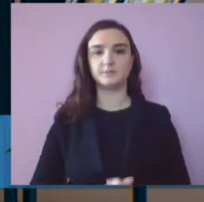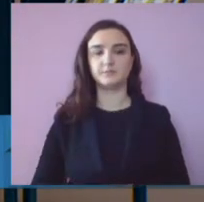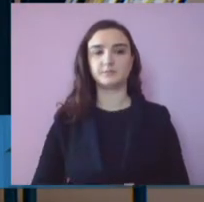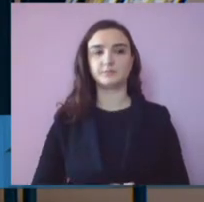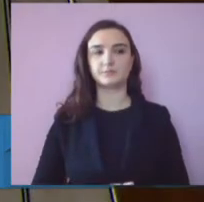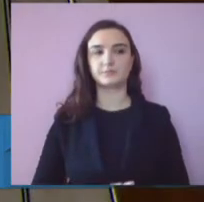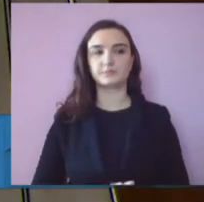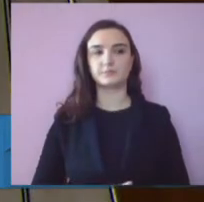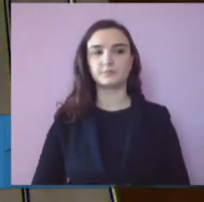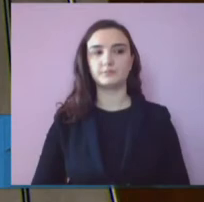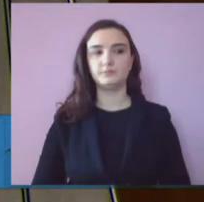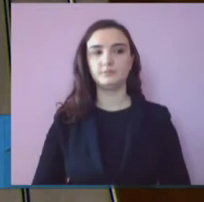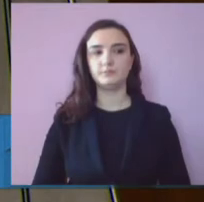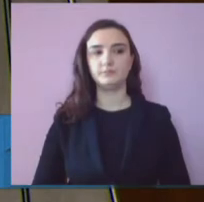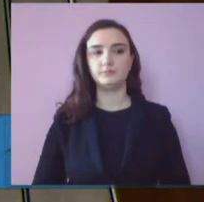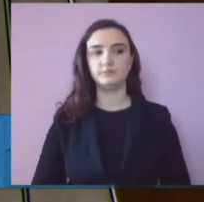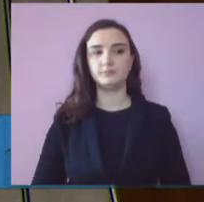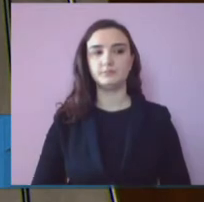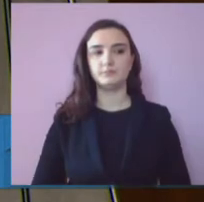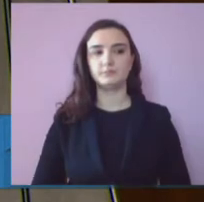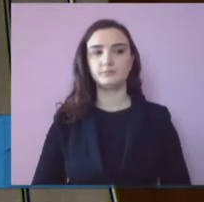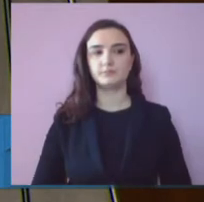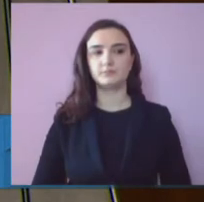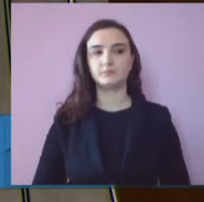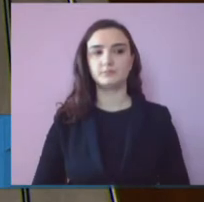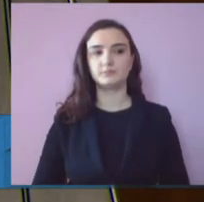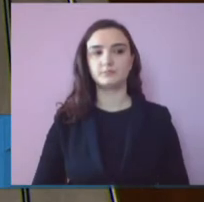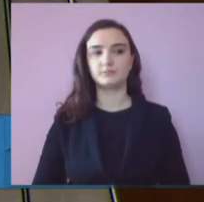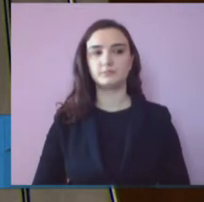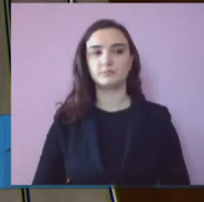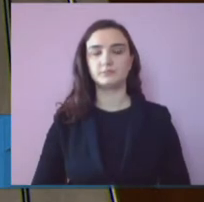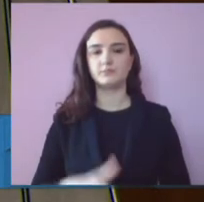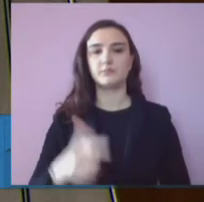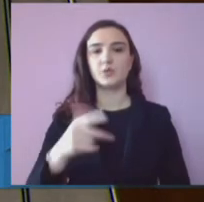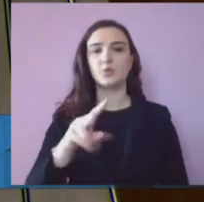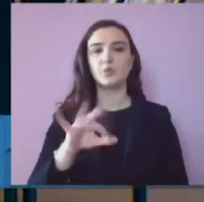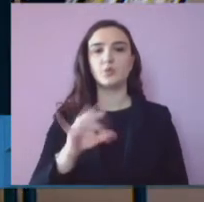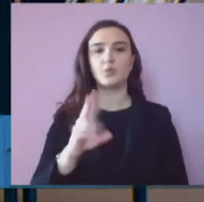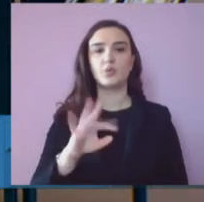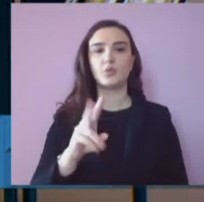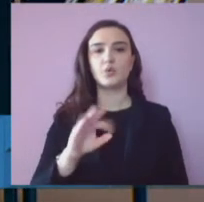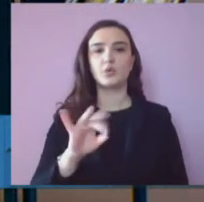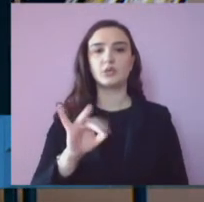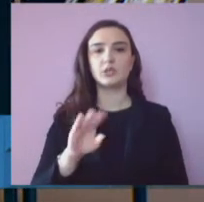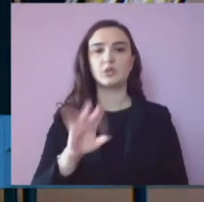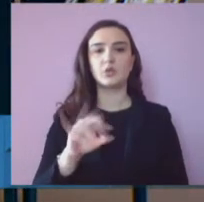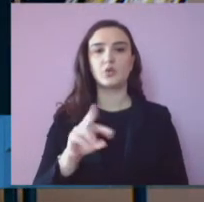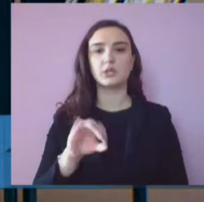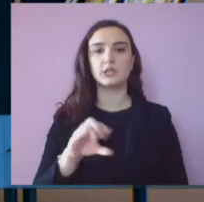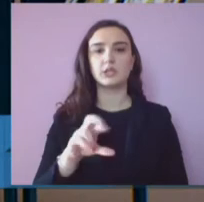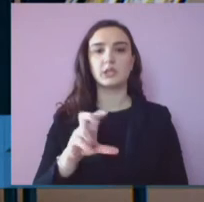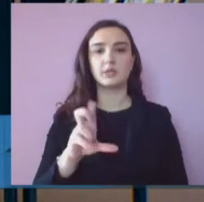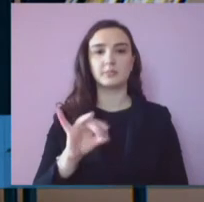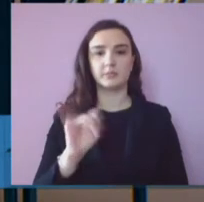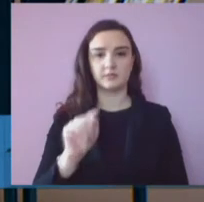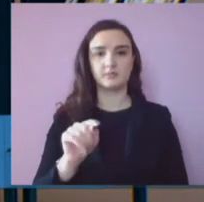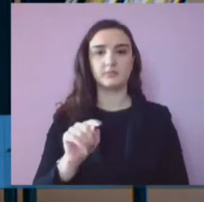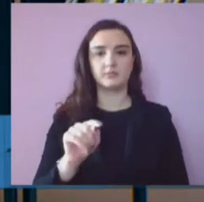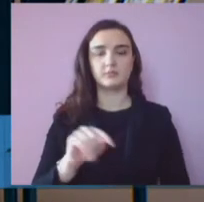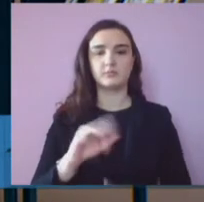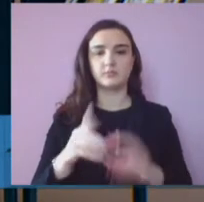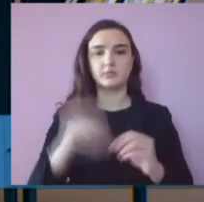თიროიდიტის მკურნალობაში აი გლუკოკორტიკოიდებს რომ ეძახიან ეს ჯგუფი, რომელსაც საზოგადოება